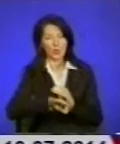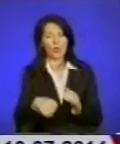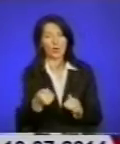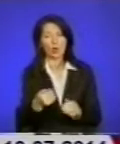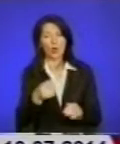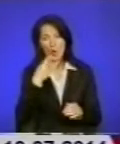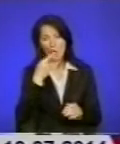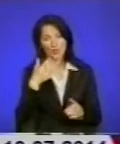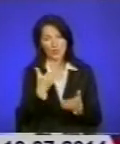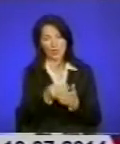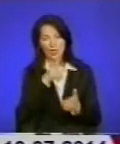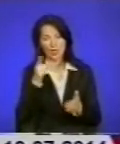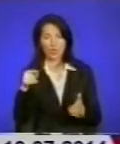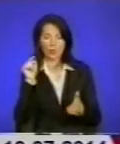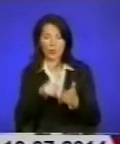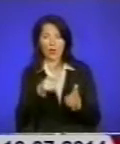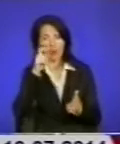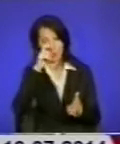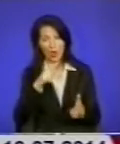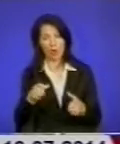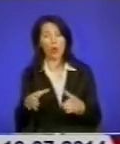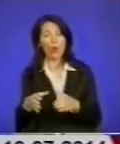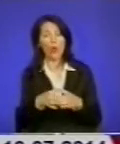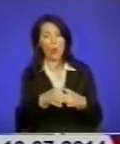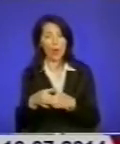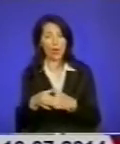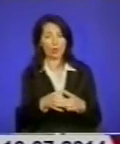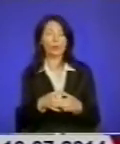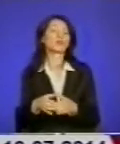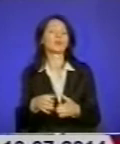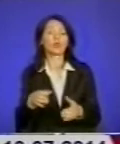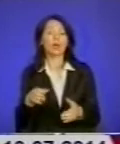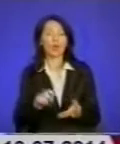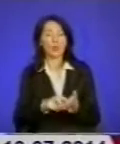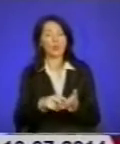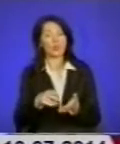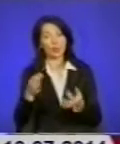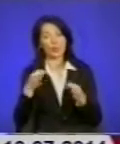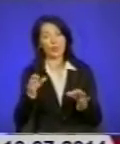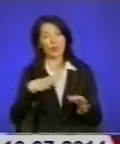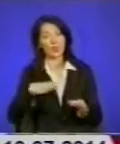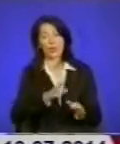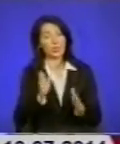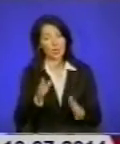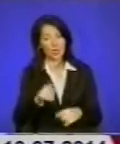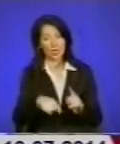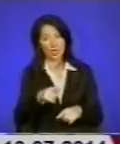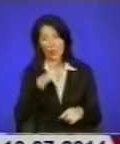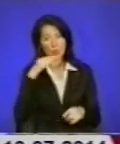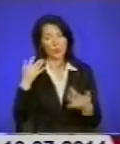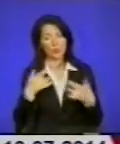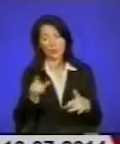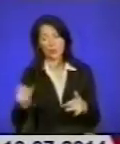Побоюється, що знову на волі на неї чекають не лише рідні. Багатьом звільненням немає куди йти. Вони не мають житла. З роботою також не